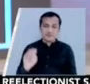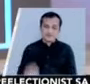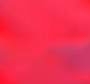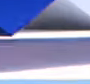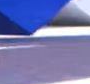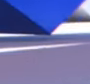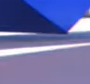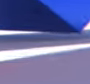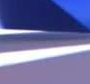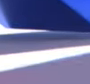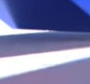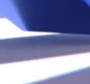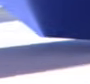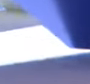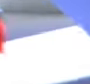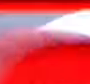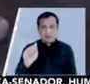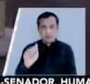Salima Refran.